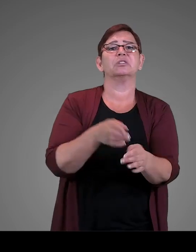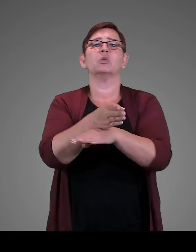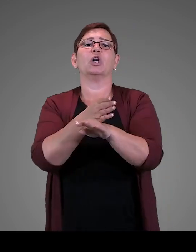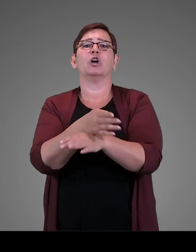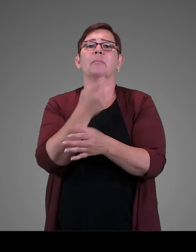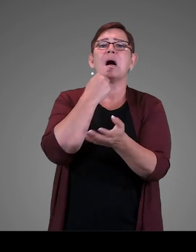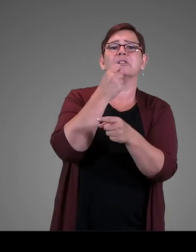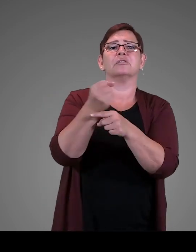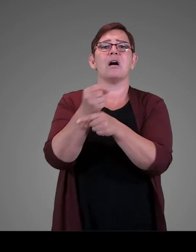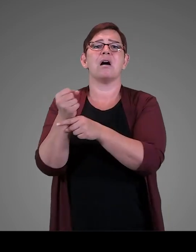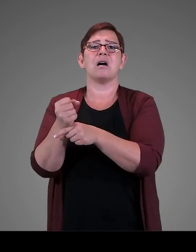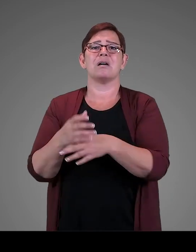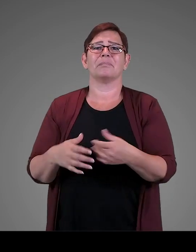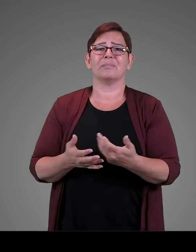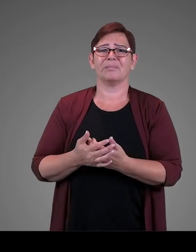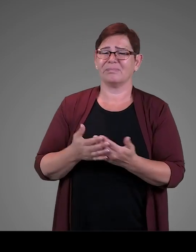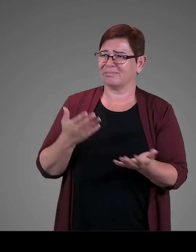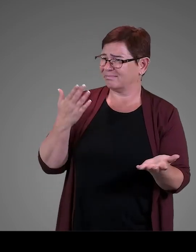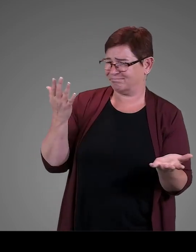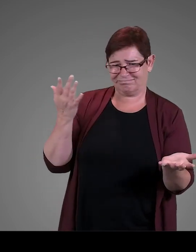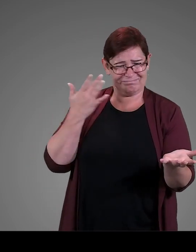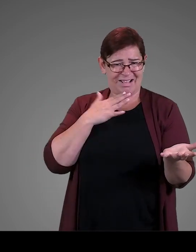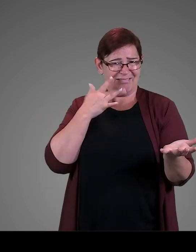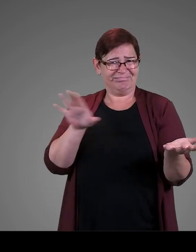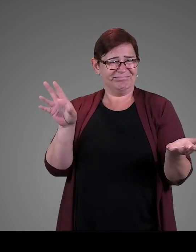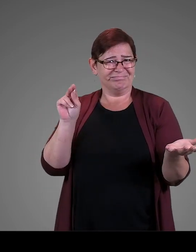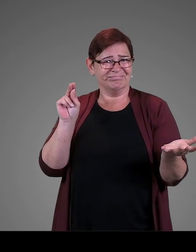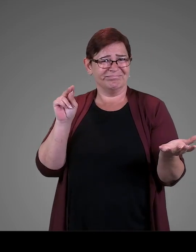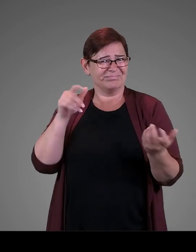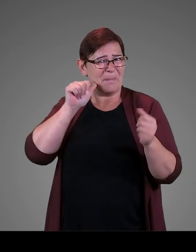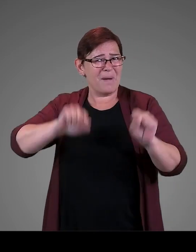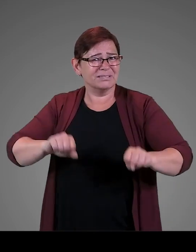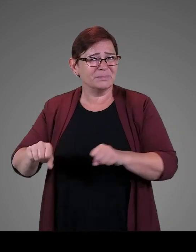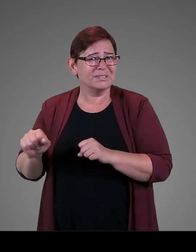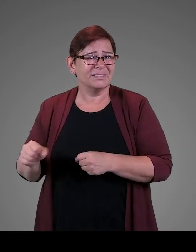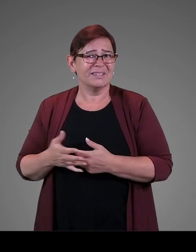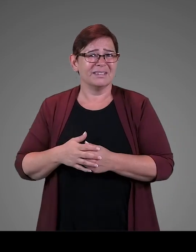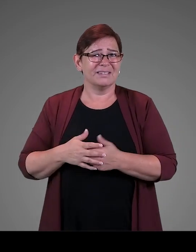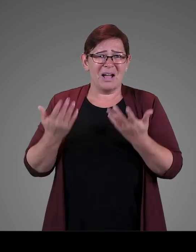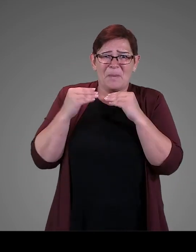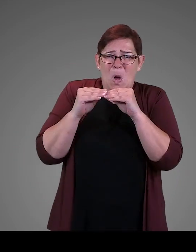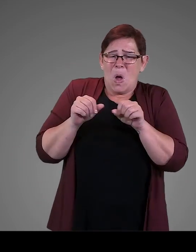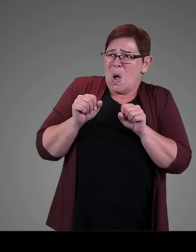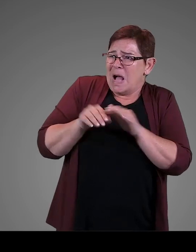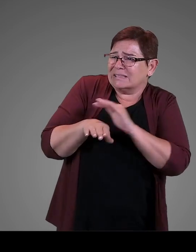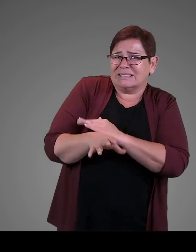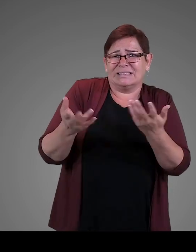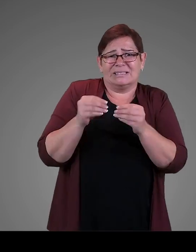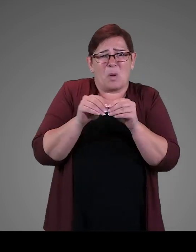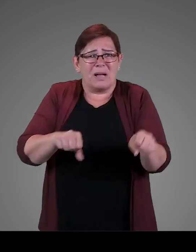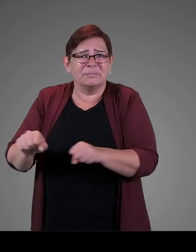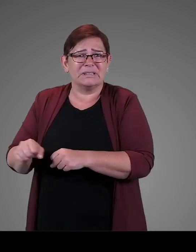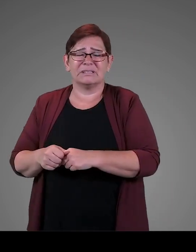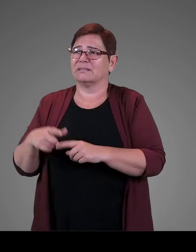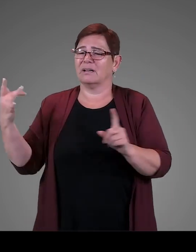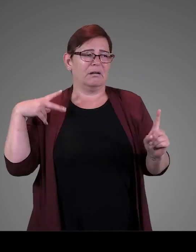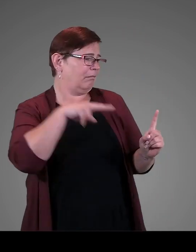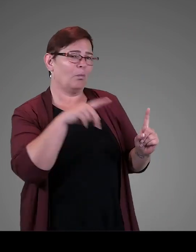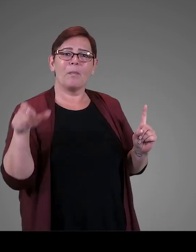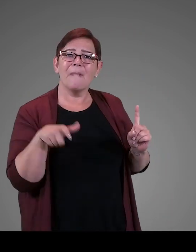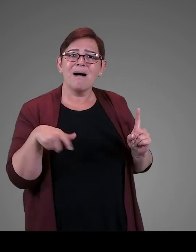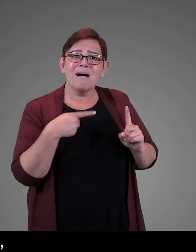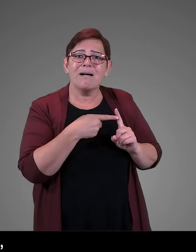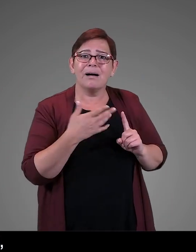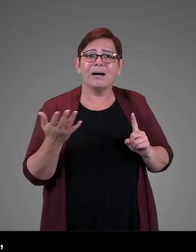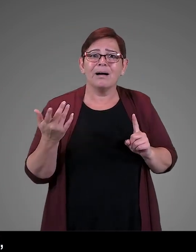accès aux ateliers d'estampes, aux ateliers de bois, métal. Pas de bol, c'est pas possible, il n'y a plus d'accès, plus de possibilités. Puis je vois qu'au Québec, il existe le